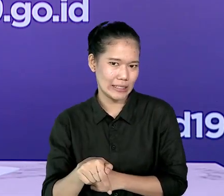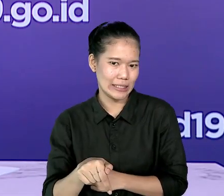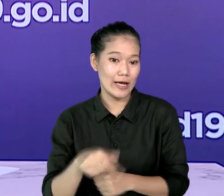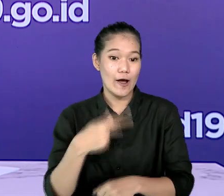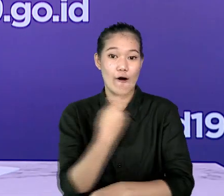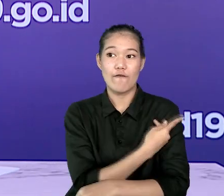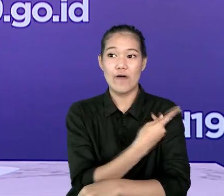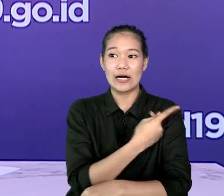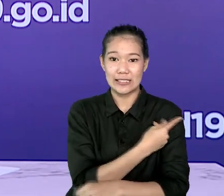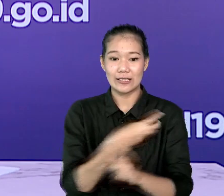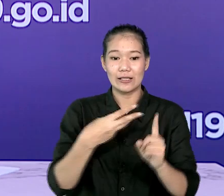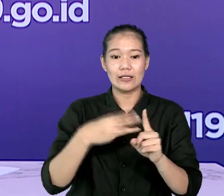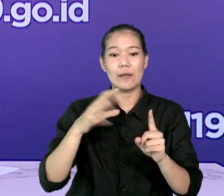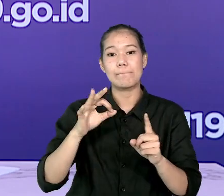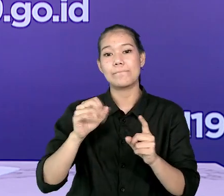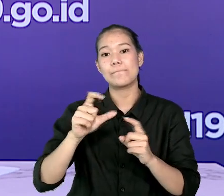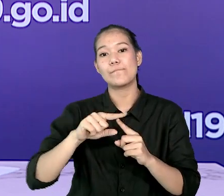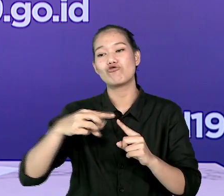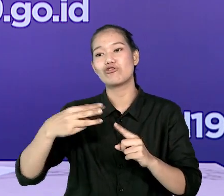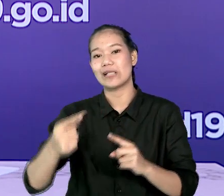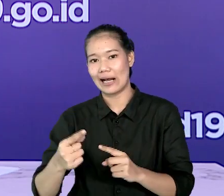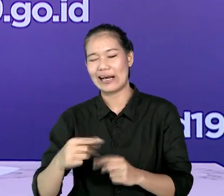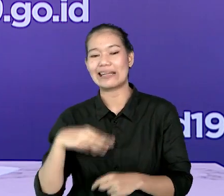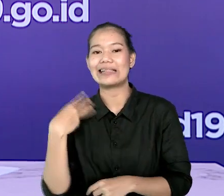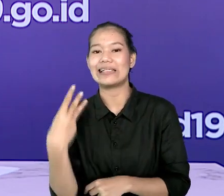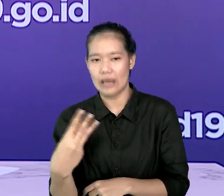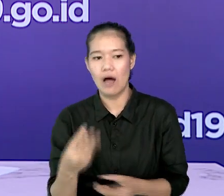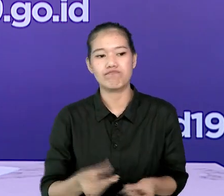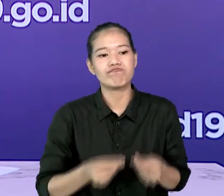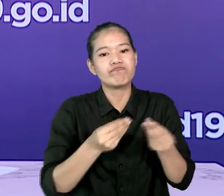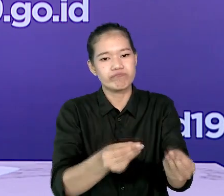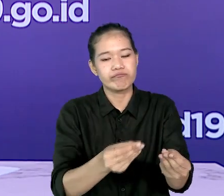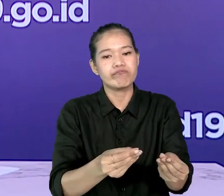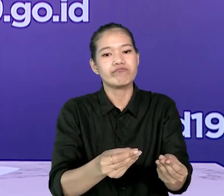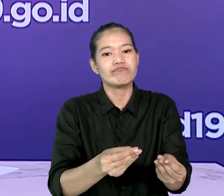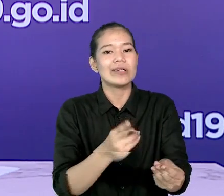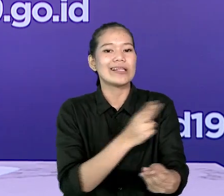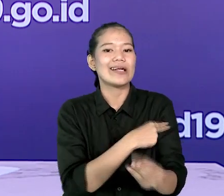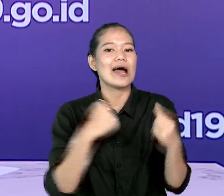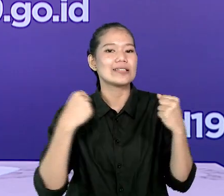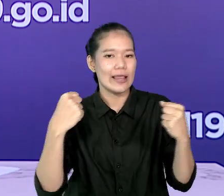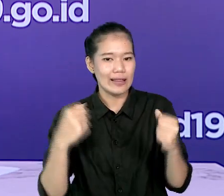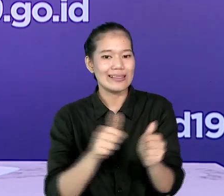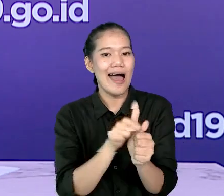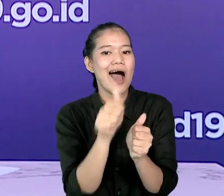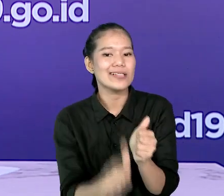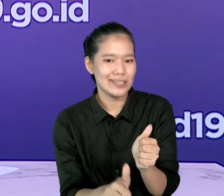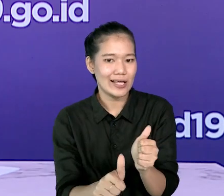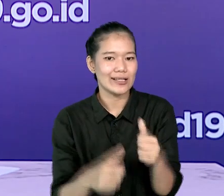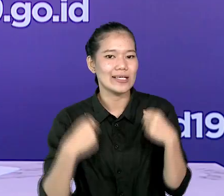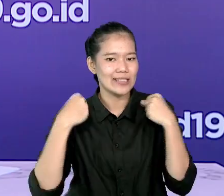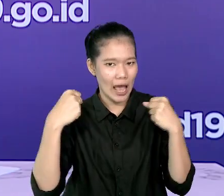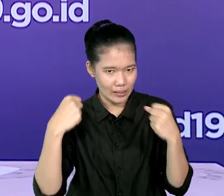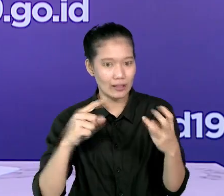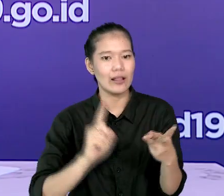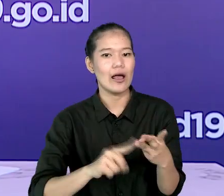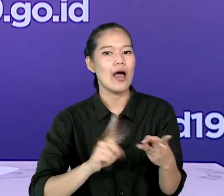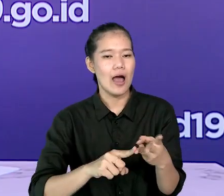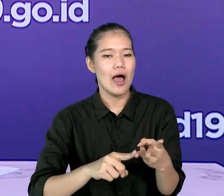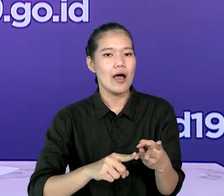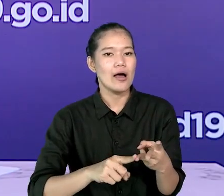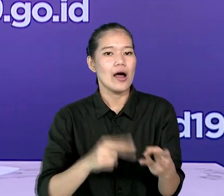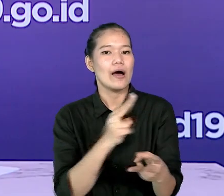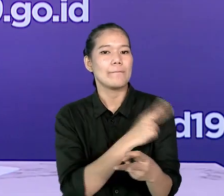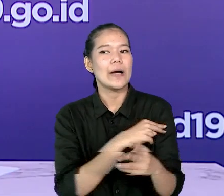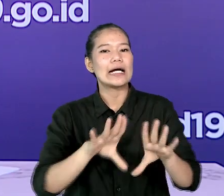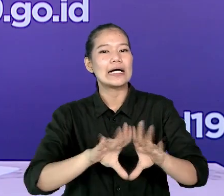memberikan vaksin booster ketiga kepada tenaga kesehatan, asisten tenaga kesehatan, dan tenaga penunjang yang bekerja di